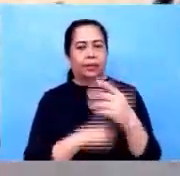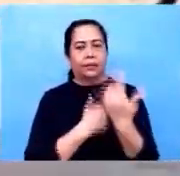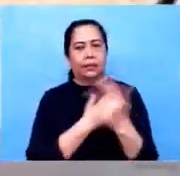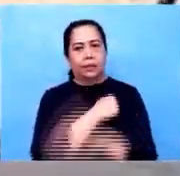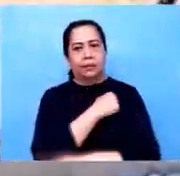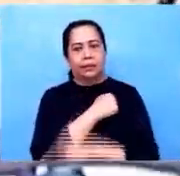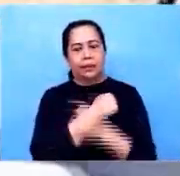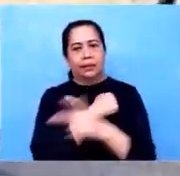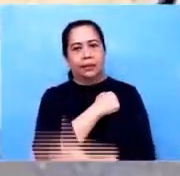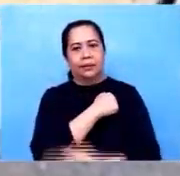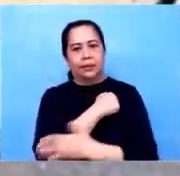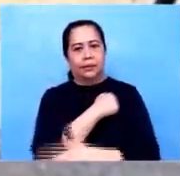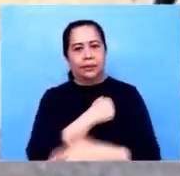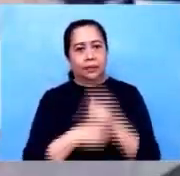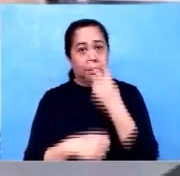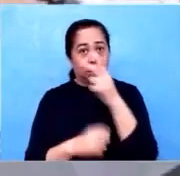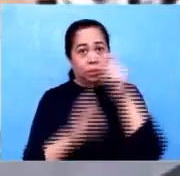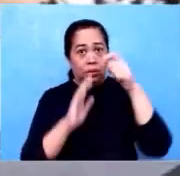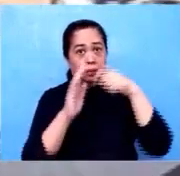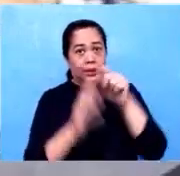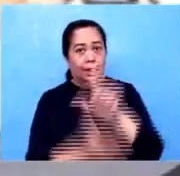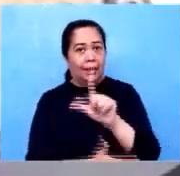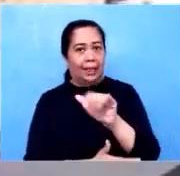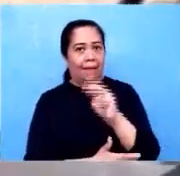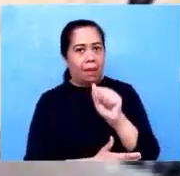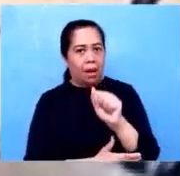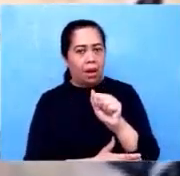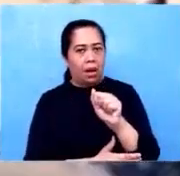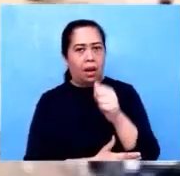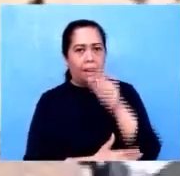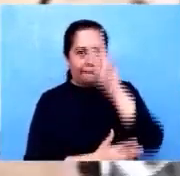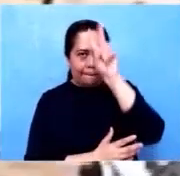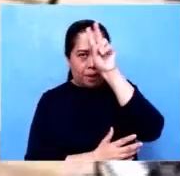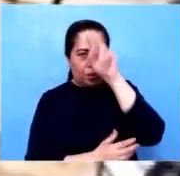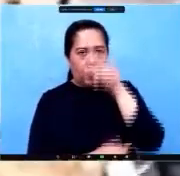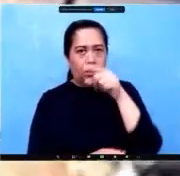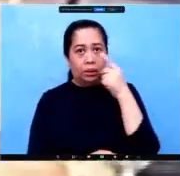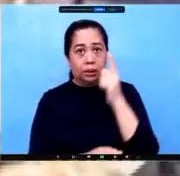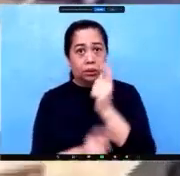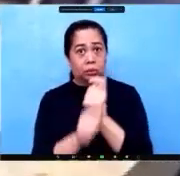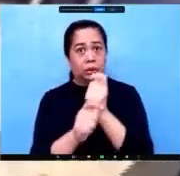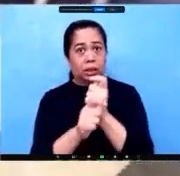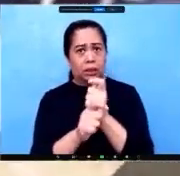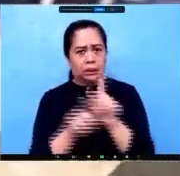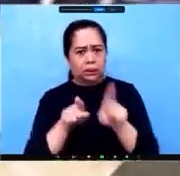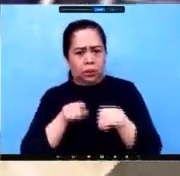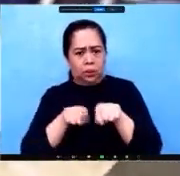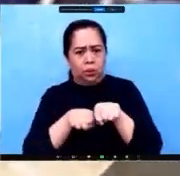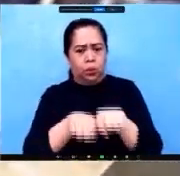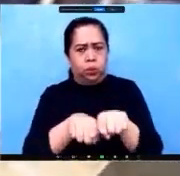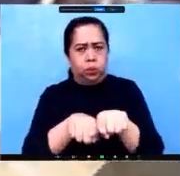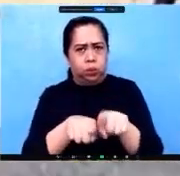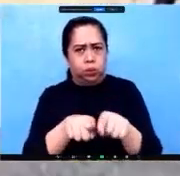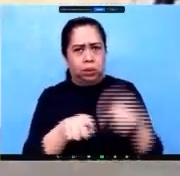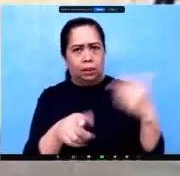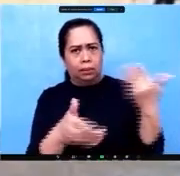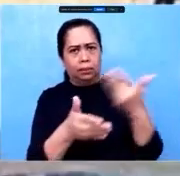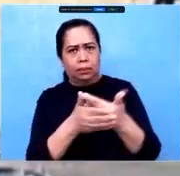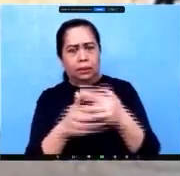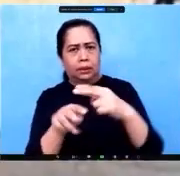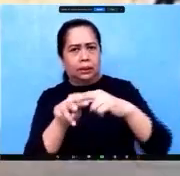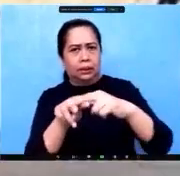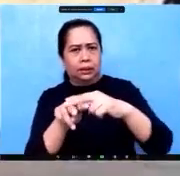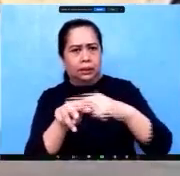video na ito sa Lima, Peru. Makikita ang truck na yan na dumikit sariles habang may paparating na tren. Hanggang